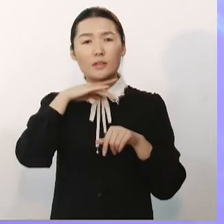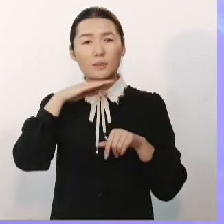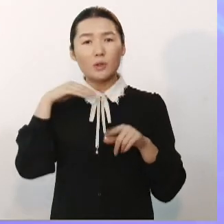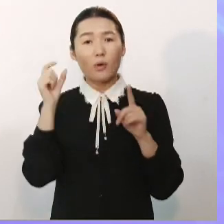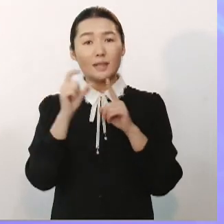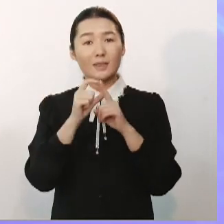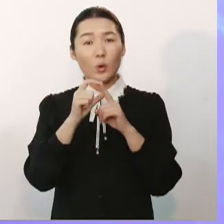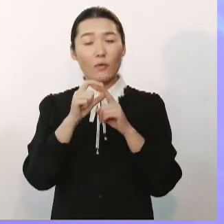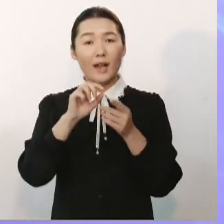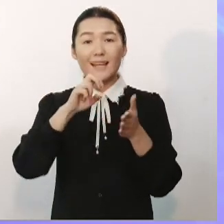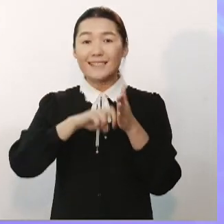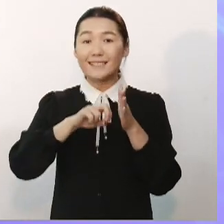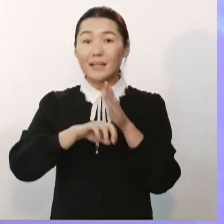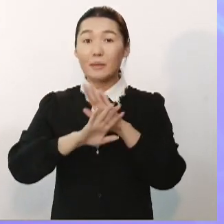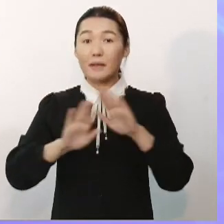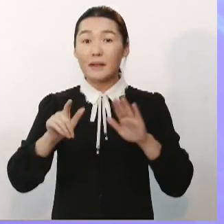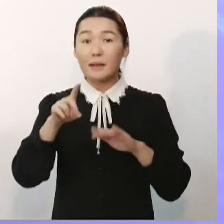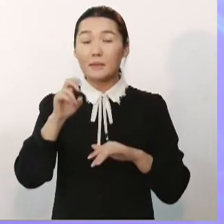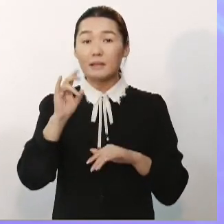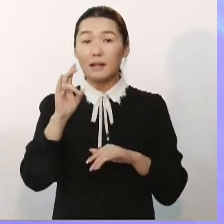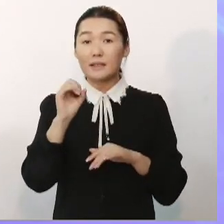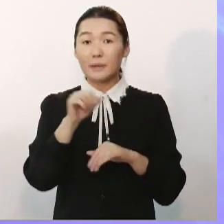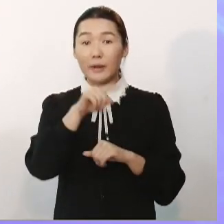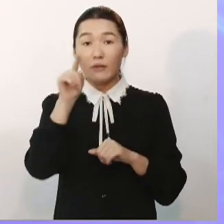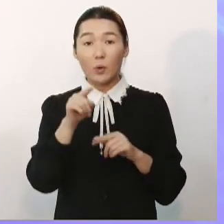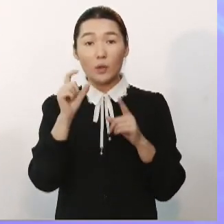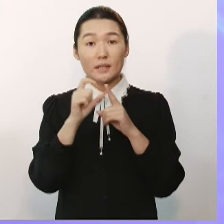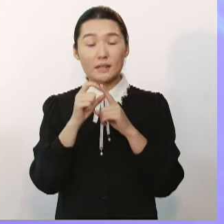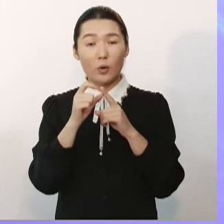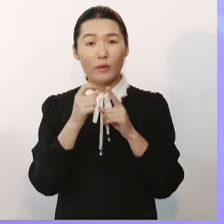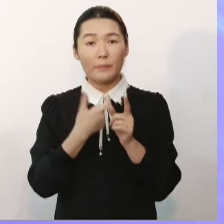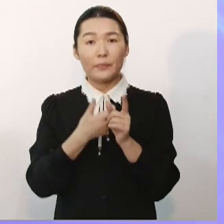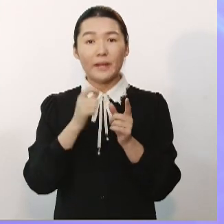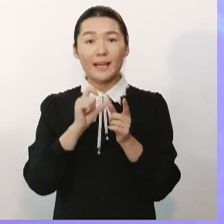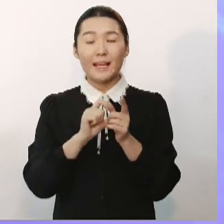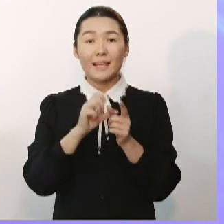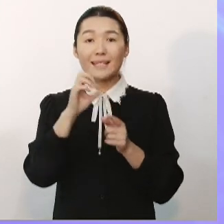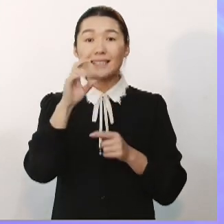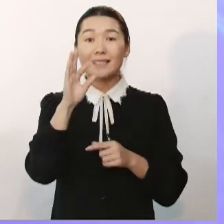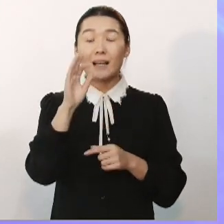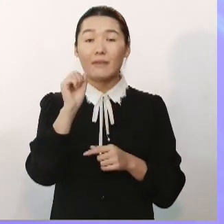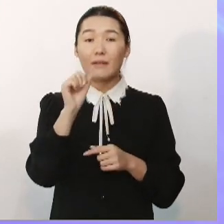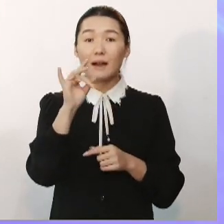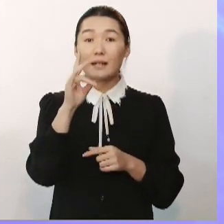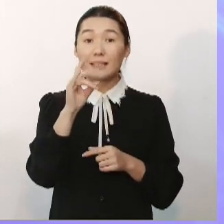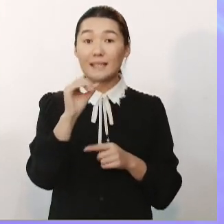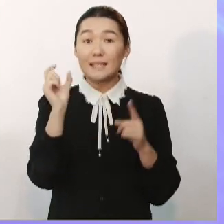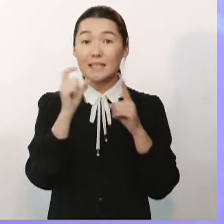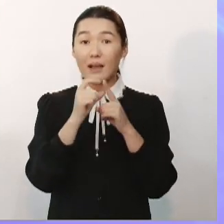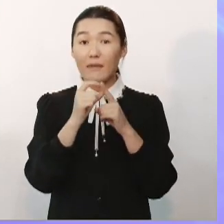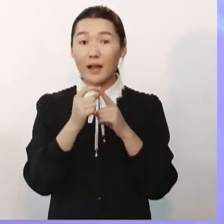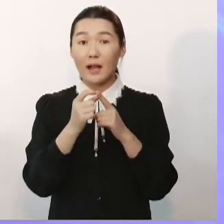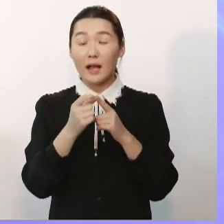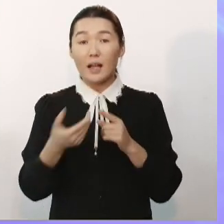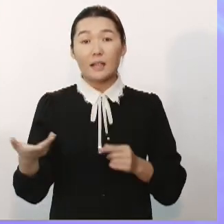непроверяемыми гласными в корне слова. Это, ребята, словарные слова, и нам придется запомнить их